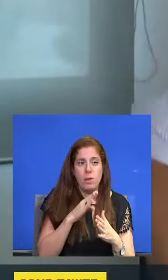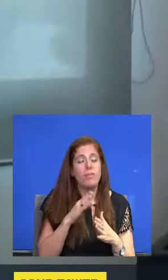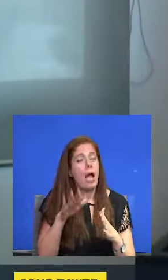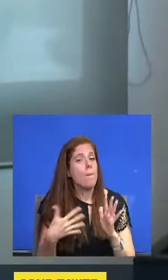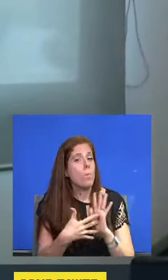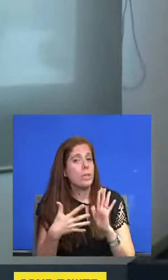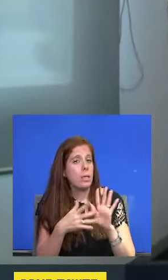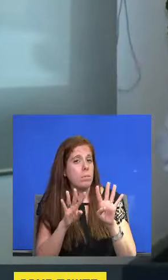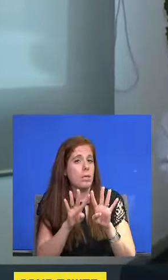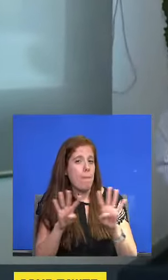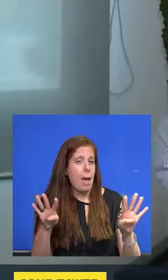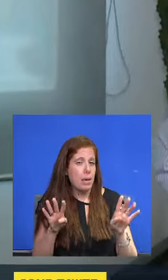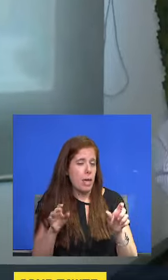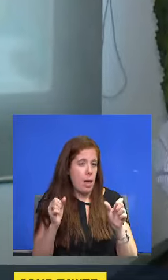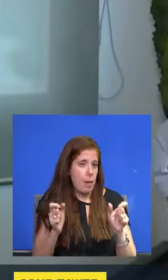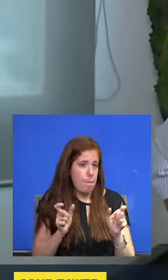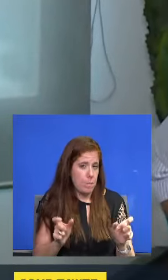professionista.